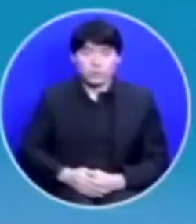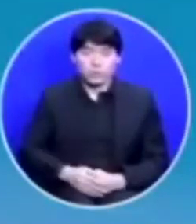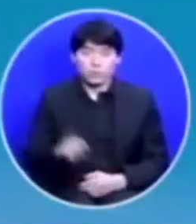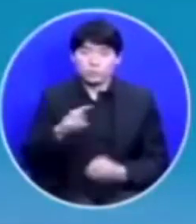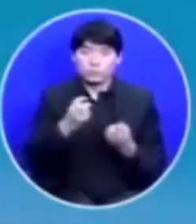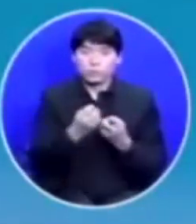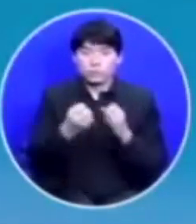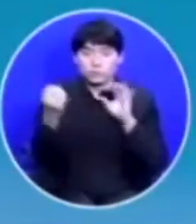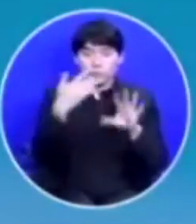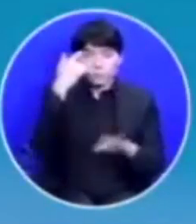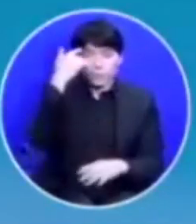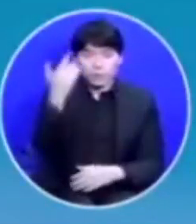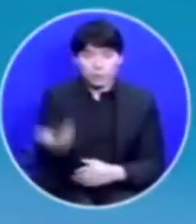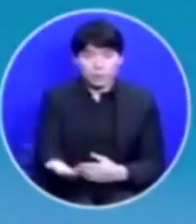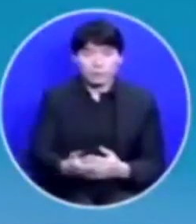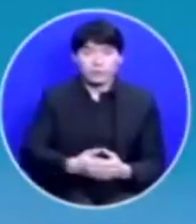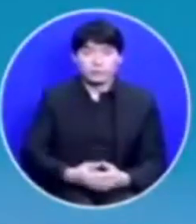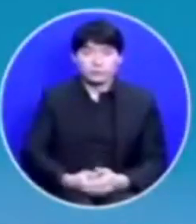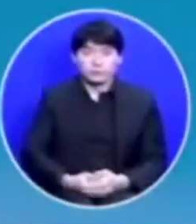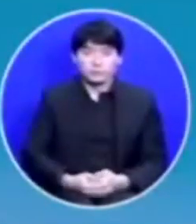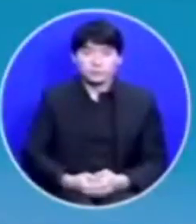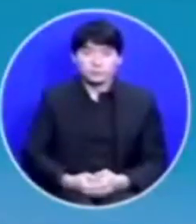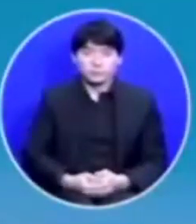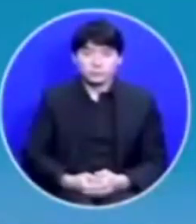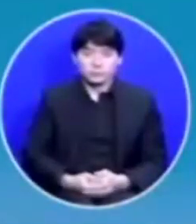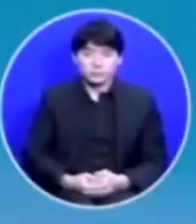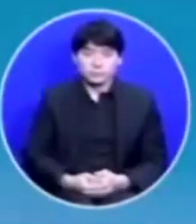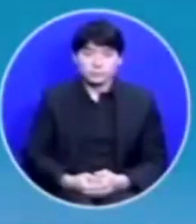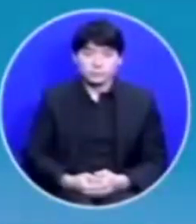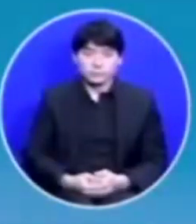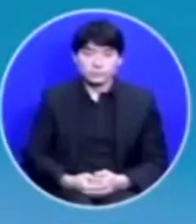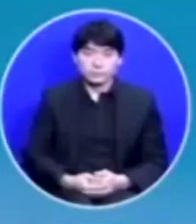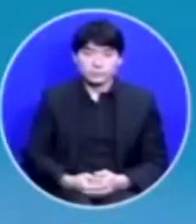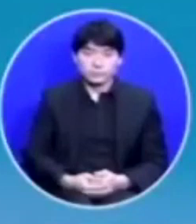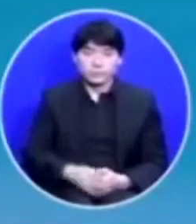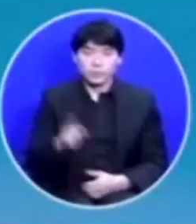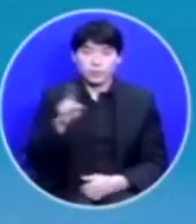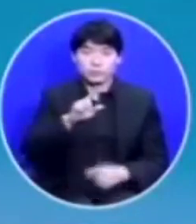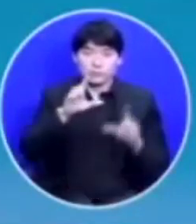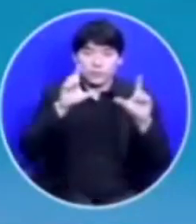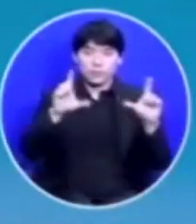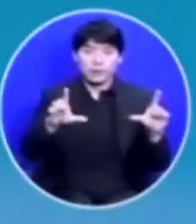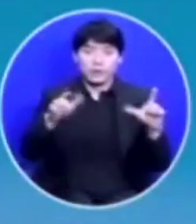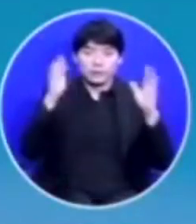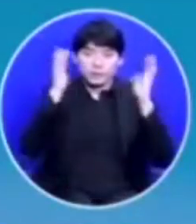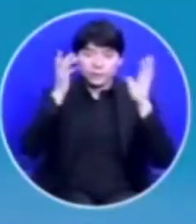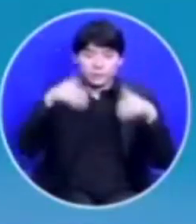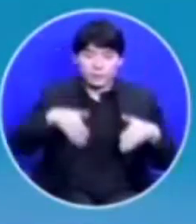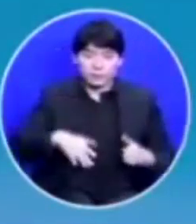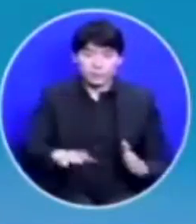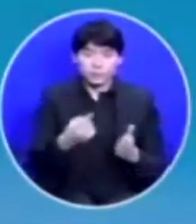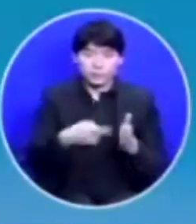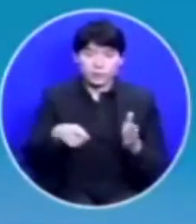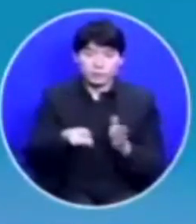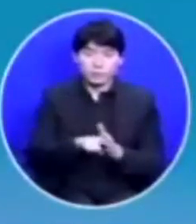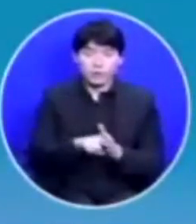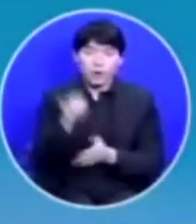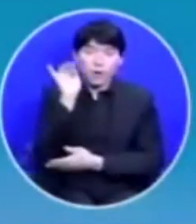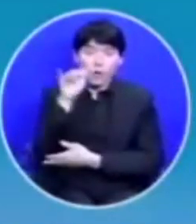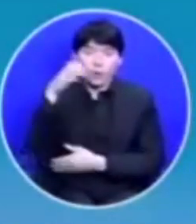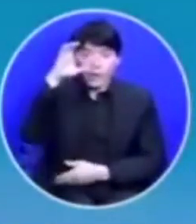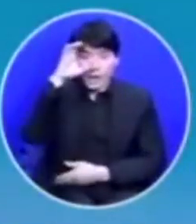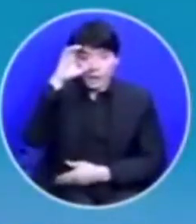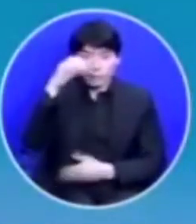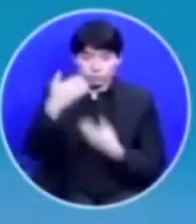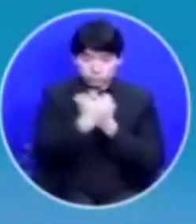해 줄 하나에 하나를 다 뭐 왜 꼭 둘이 어야 하느냐 어느날은 새끼 낮겠다 며 온종일 오리 알을 품고